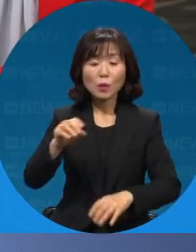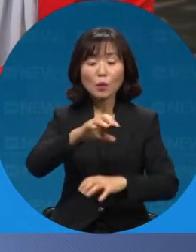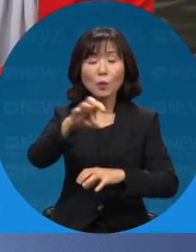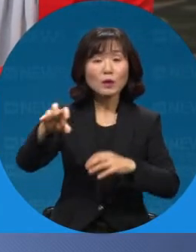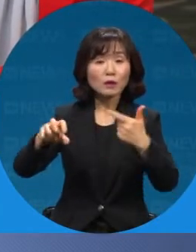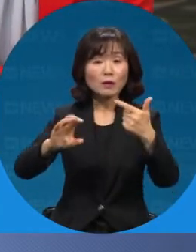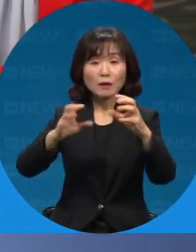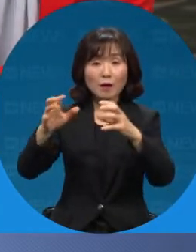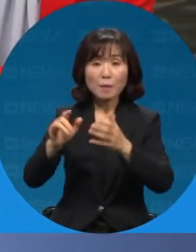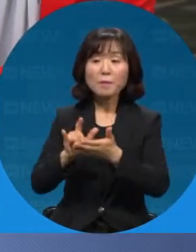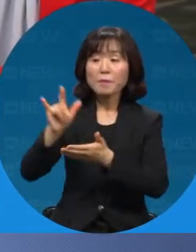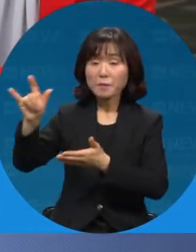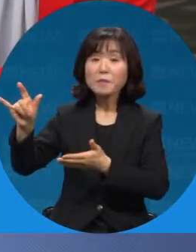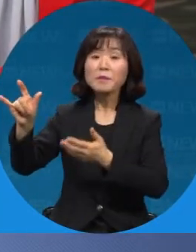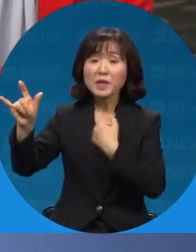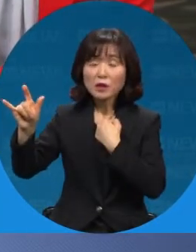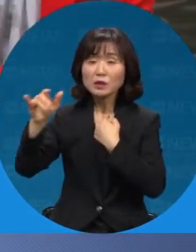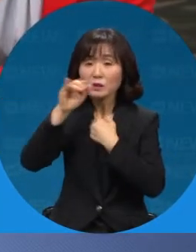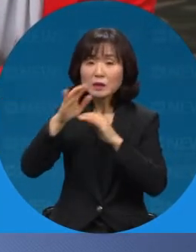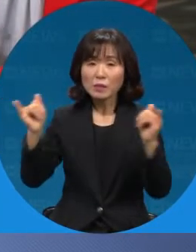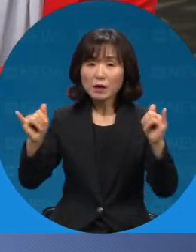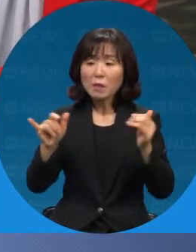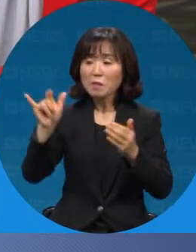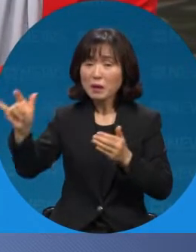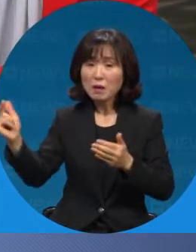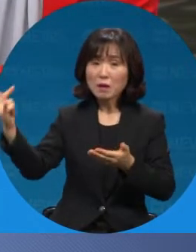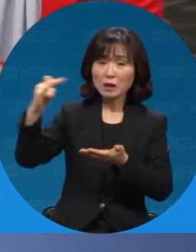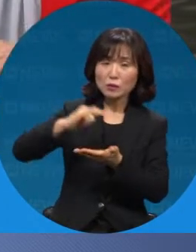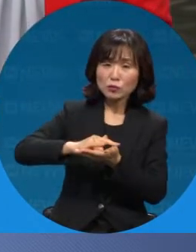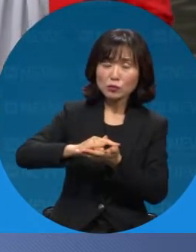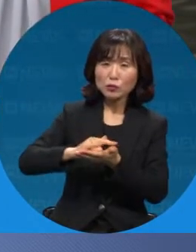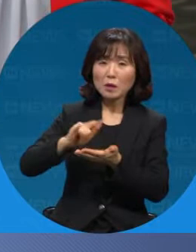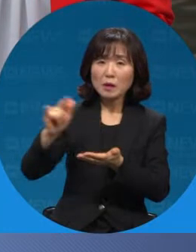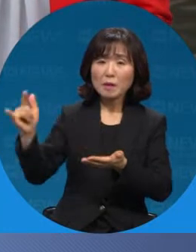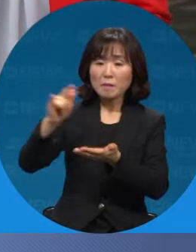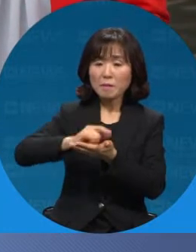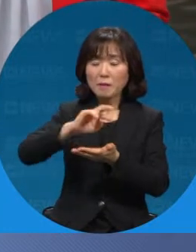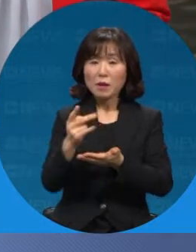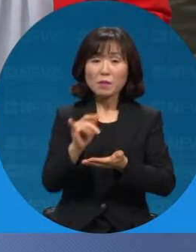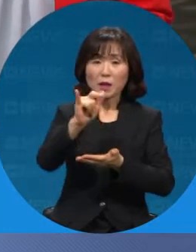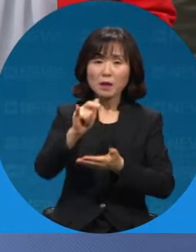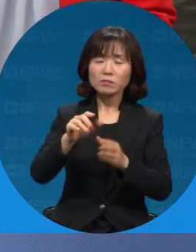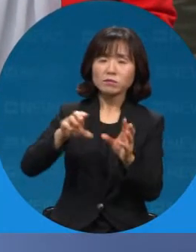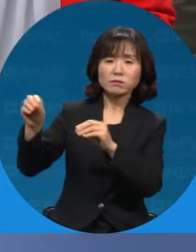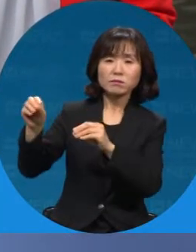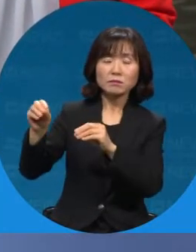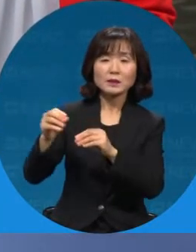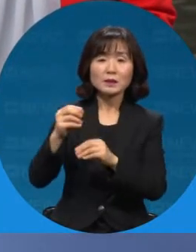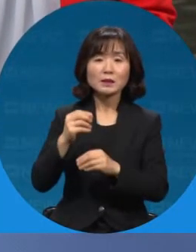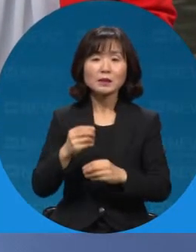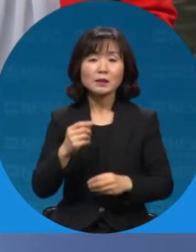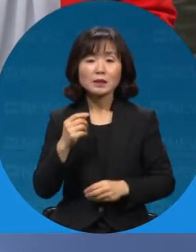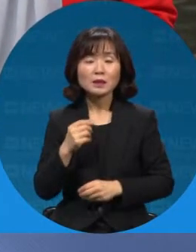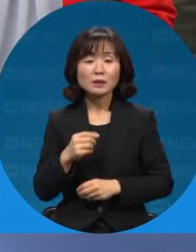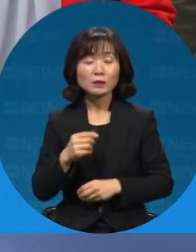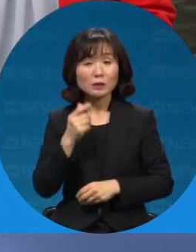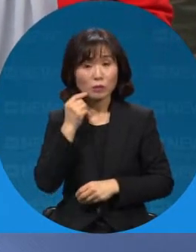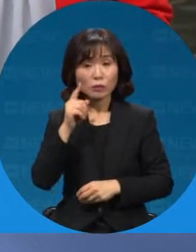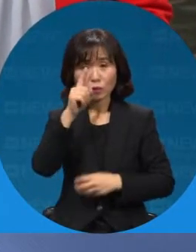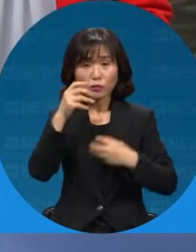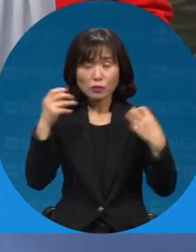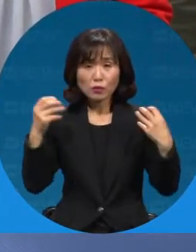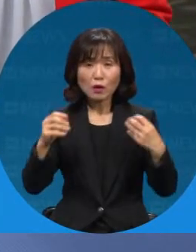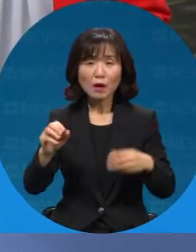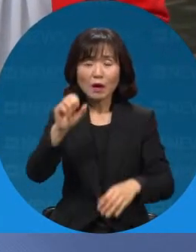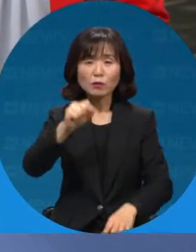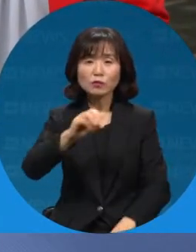나라를 방문한 이력이 있는 사람들의 입국과 환승을 금지 했고요 일본정보 도의 아프리카 9개국에서 온 입국자 를